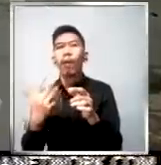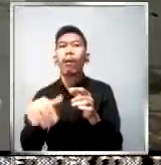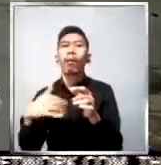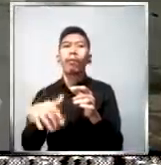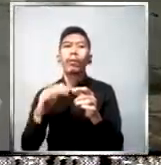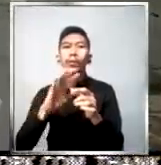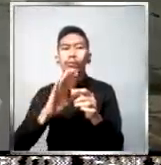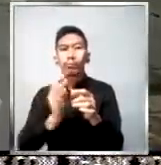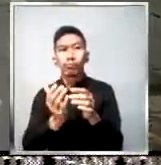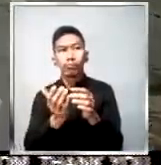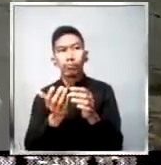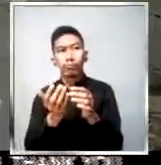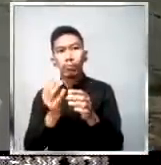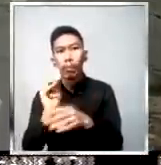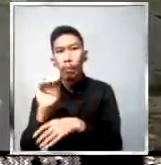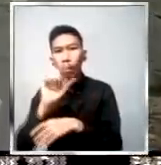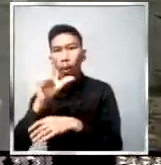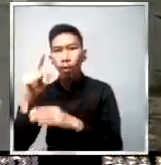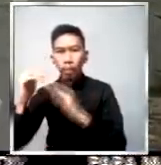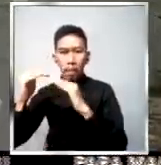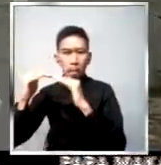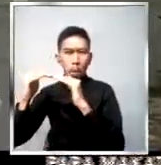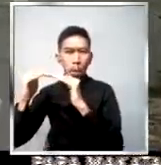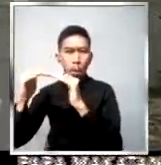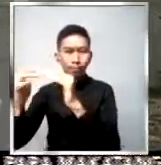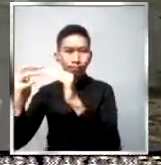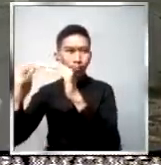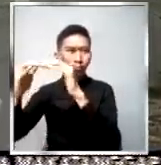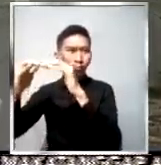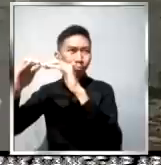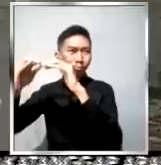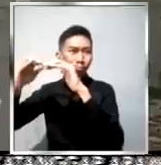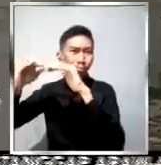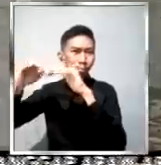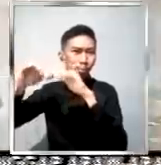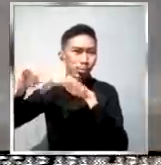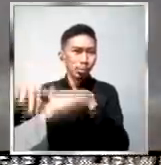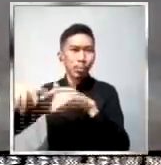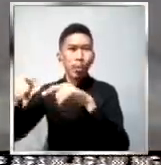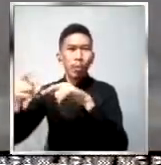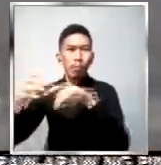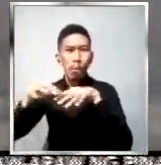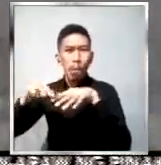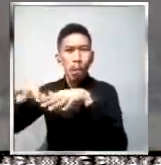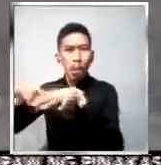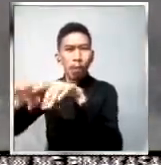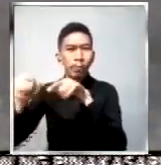mall at humambalang sa kalsada. Hindi na tuloy madaanan ang kalsada.